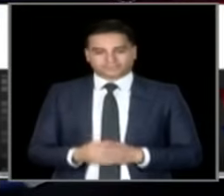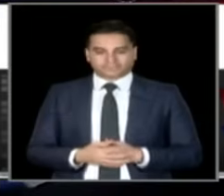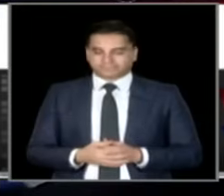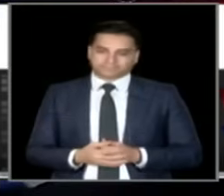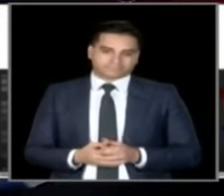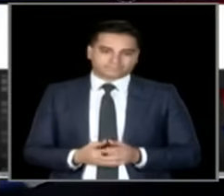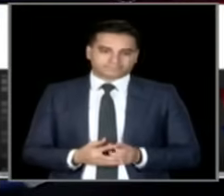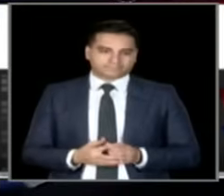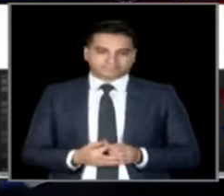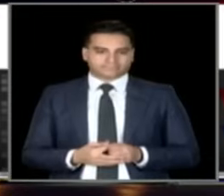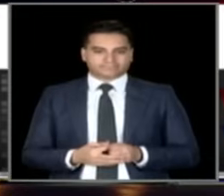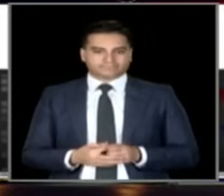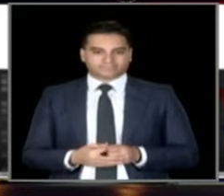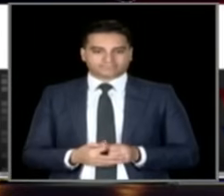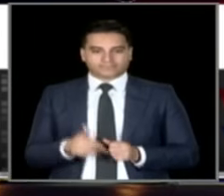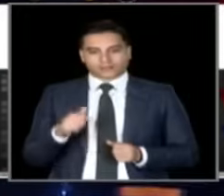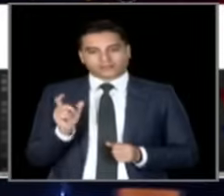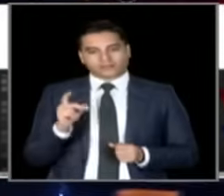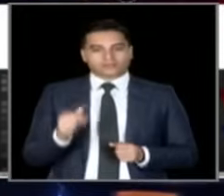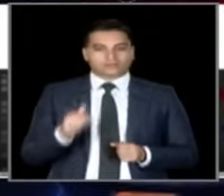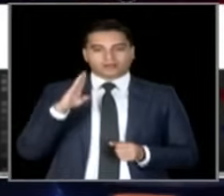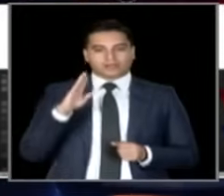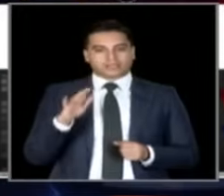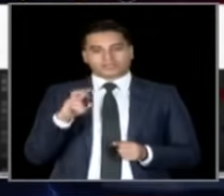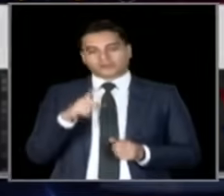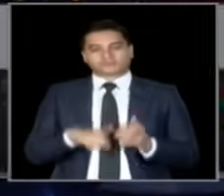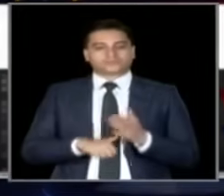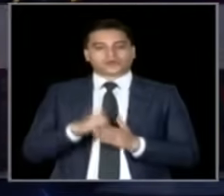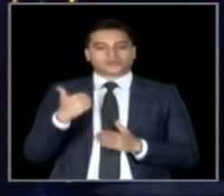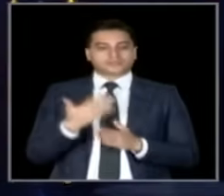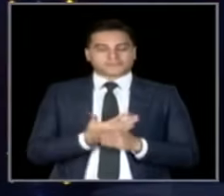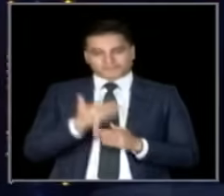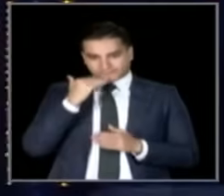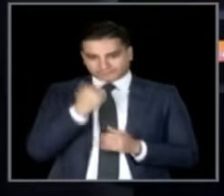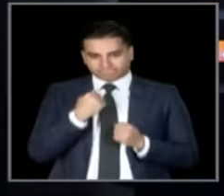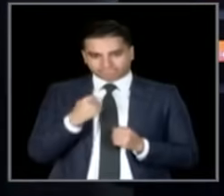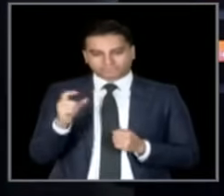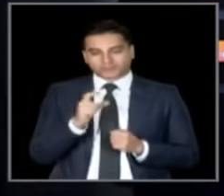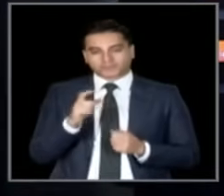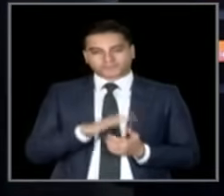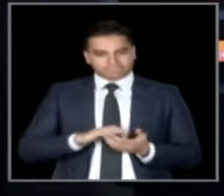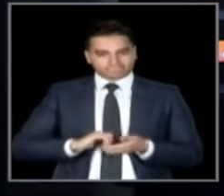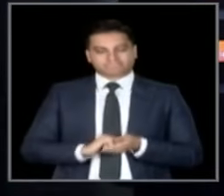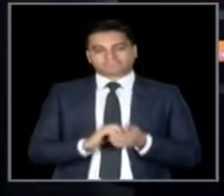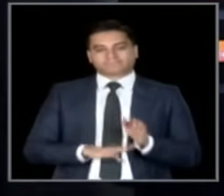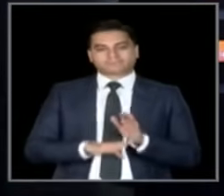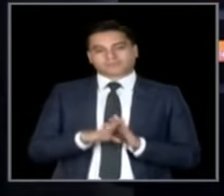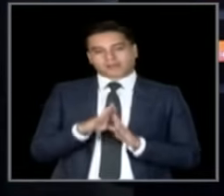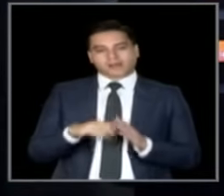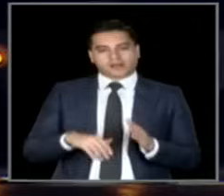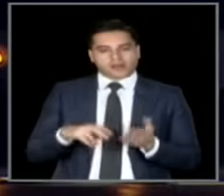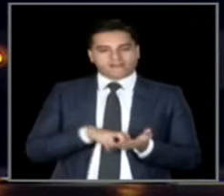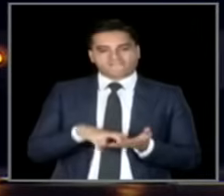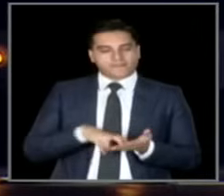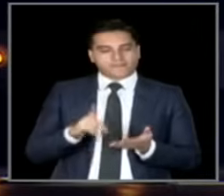أصبر يا حسن. مش كل مرة. أنطاكيا، الانتصار ده عاد الثقة للمسلمين وكسروا حاجز